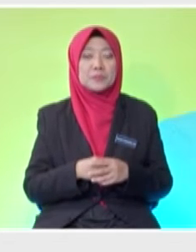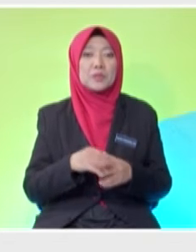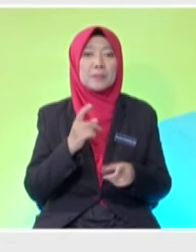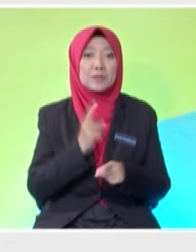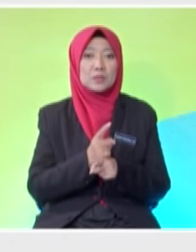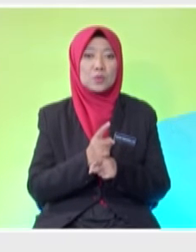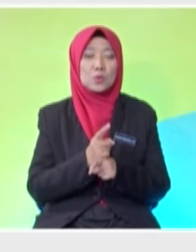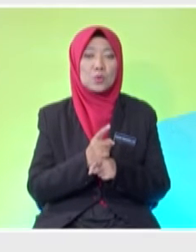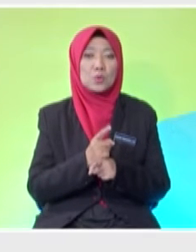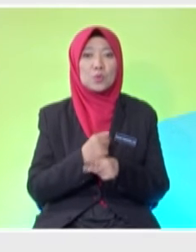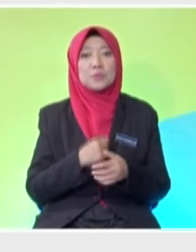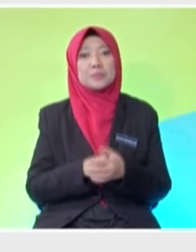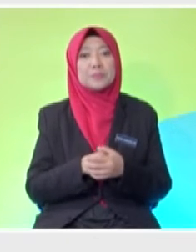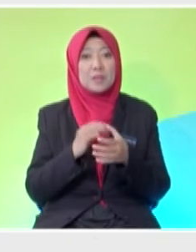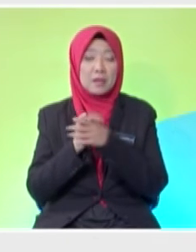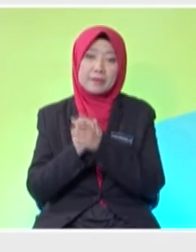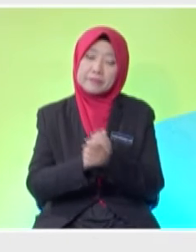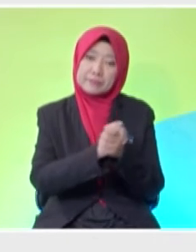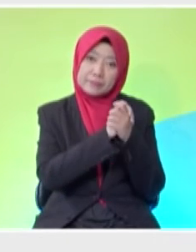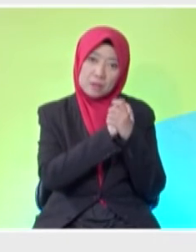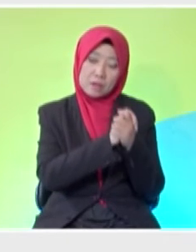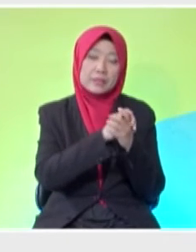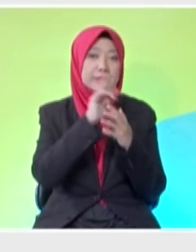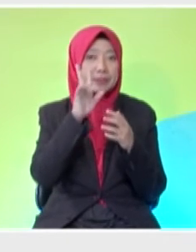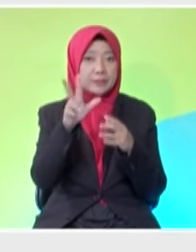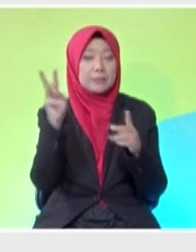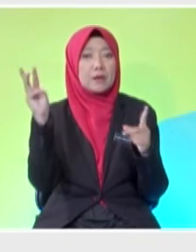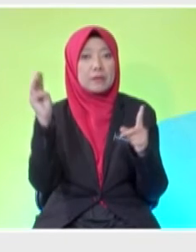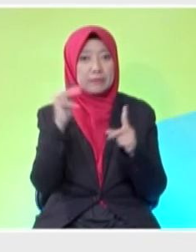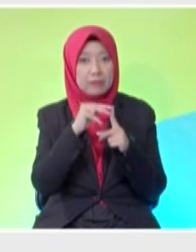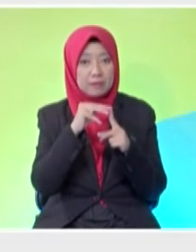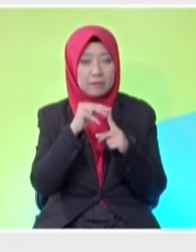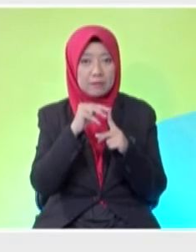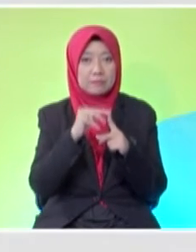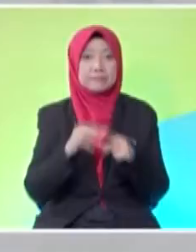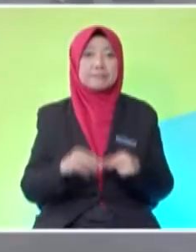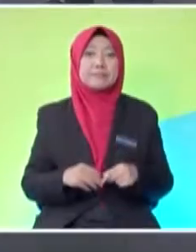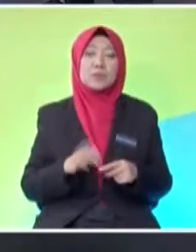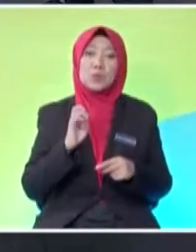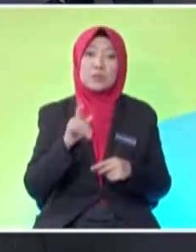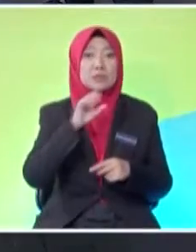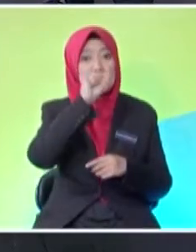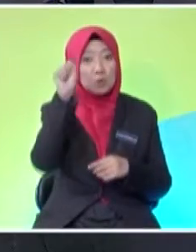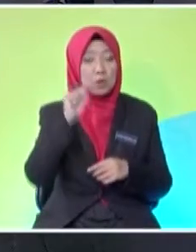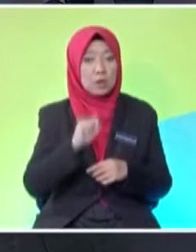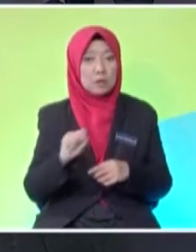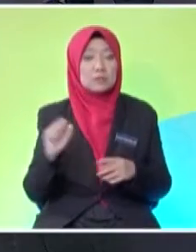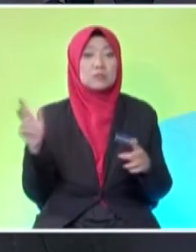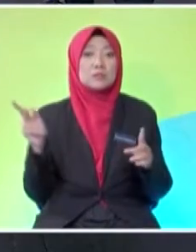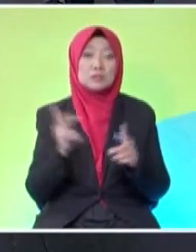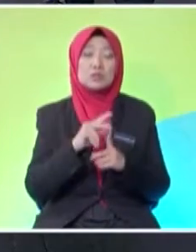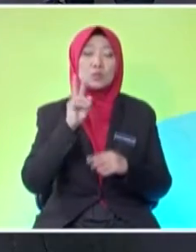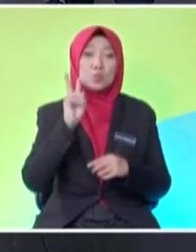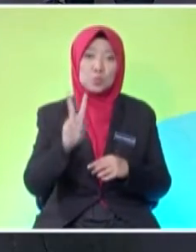Tahniah. Terima kasih Tahniah, Syafiq. Syafiq. Betul. Dengan 3 markah. Sama Okey. juga. Okey, soalan kedua. Okey, soalan kedua siapa pula nak